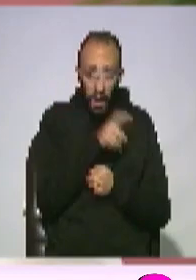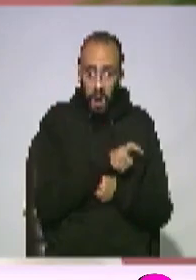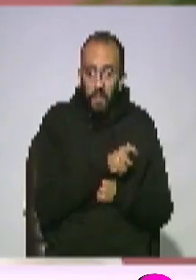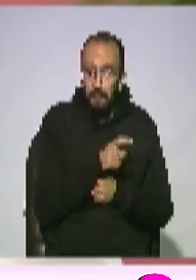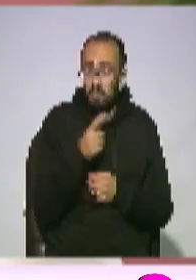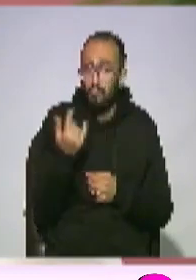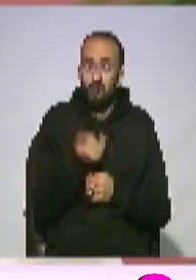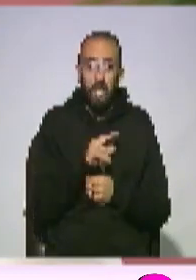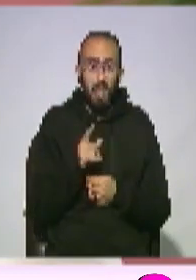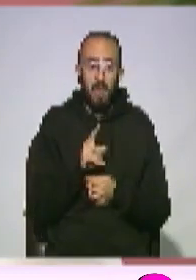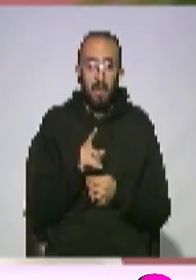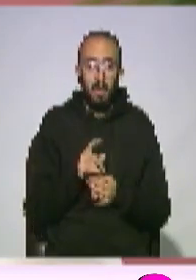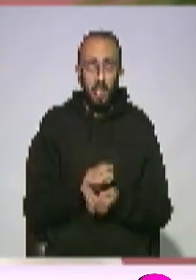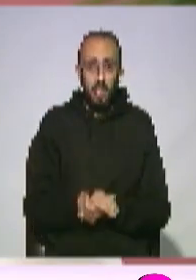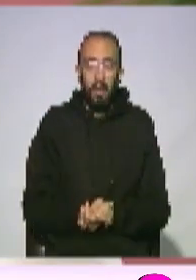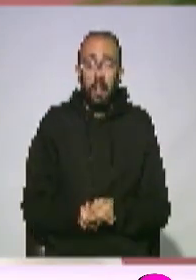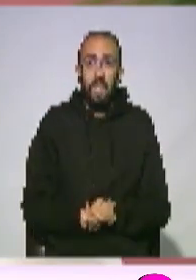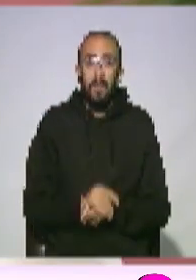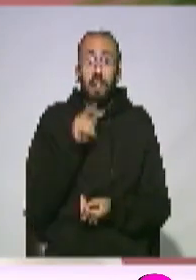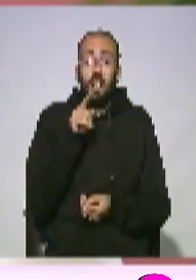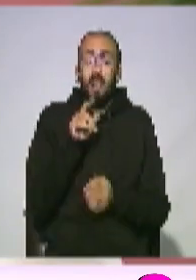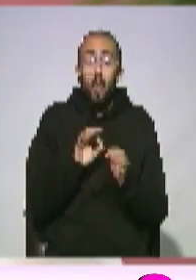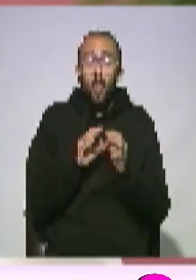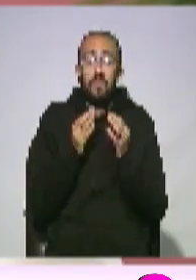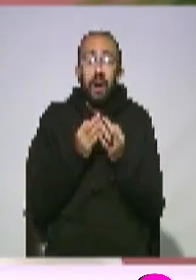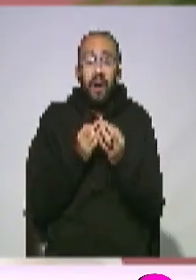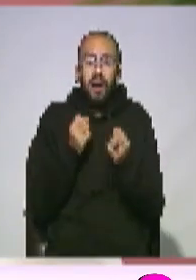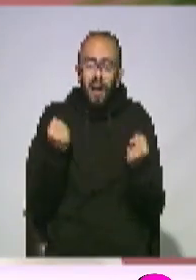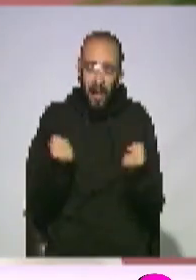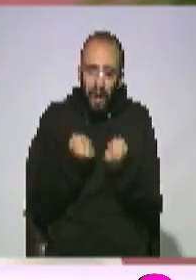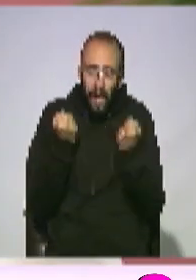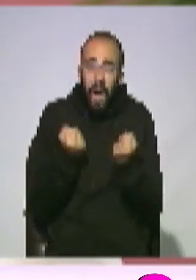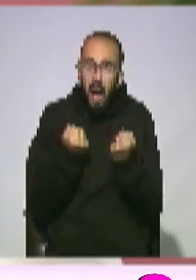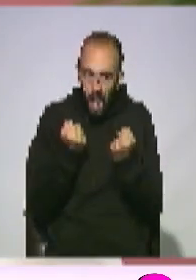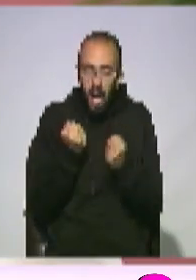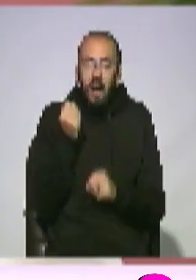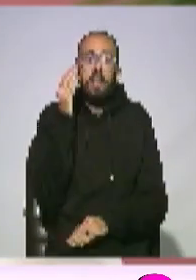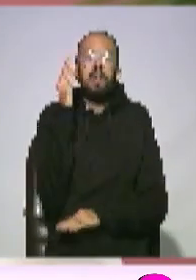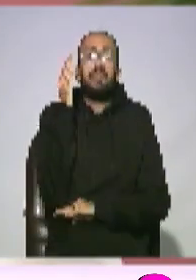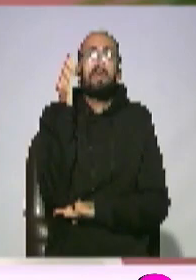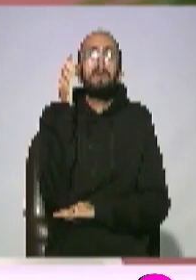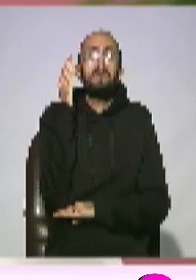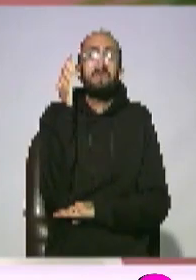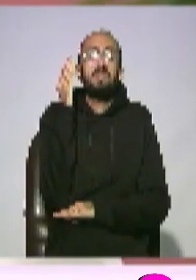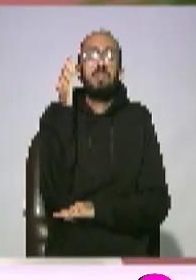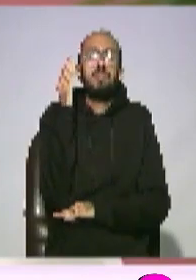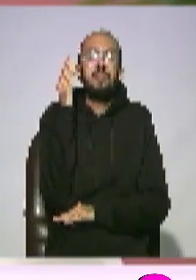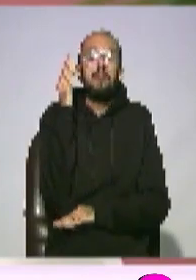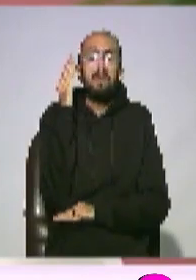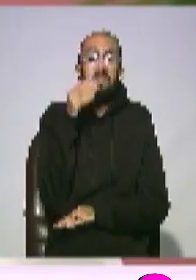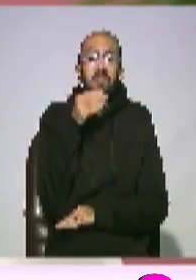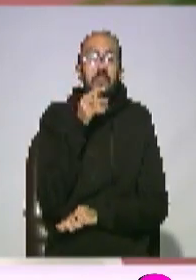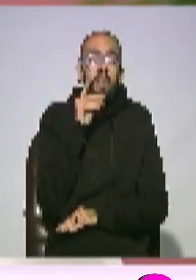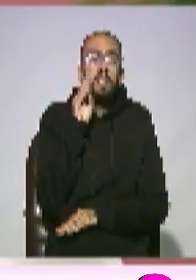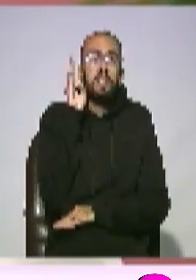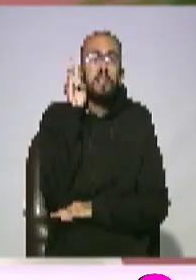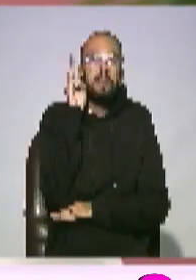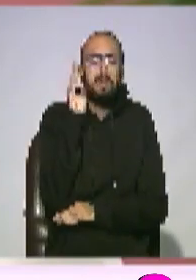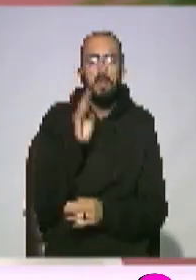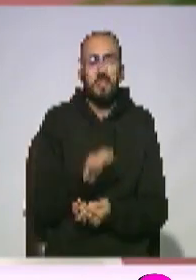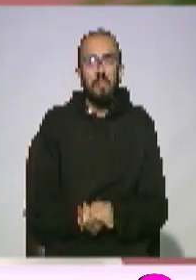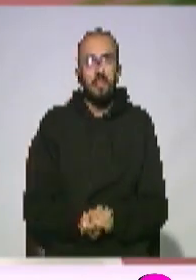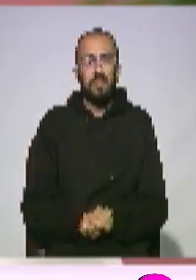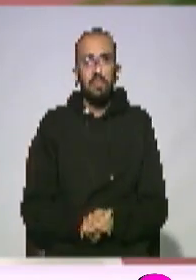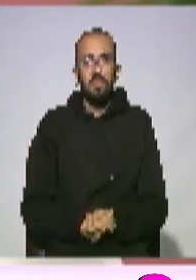فبيتأثر بالمجتمع. لا هنا الأسرة بتبذل مجهود طبعا في التأسيس. التحديات كمان اللي الأم والأب بيلاقوها، يعني